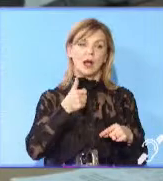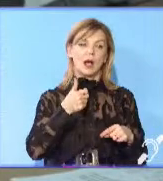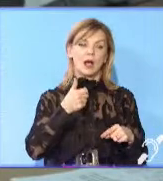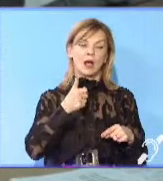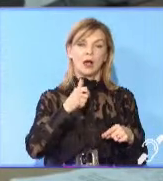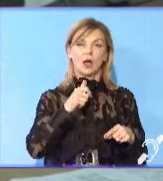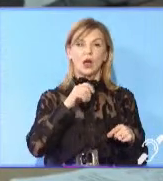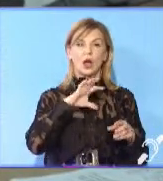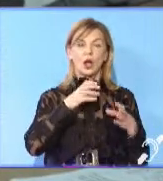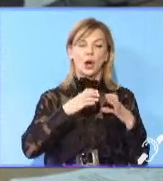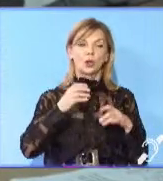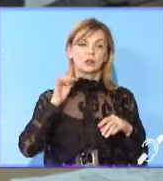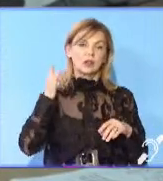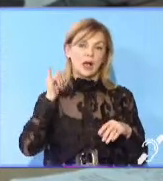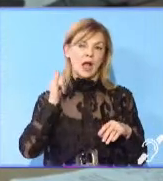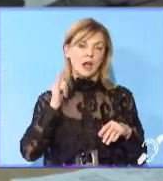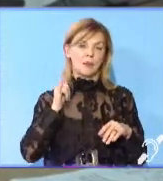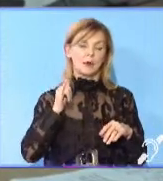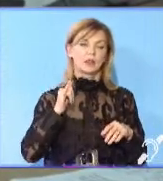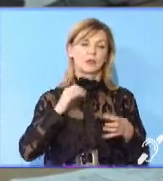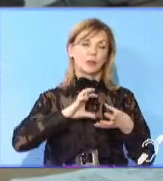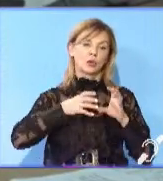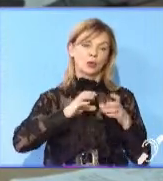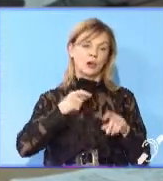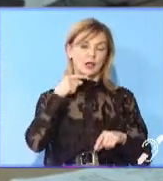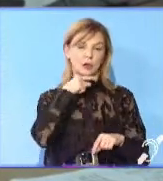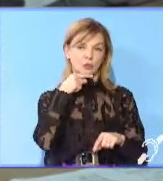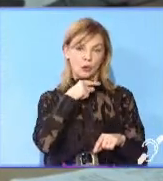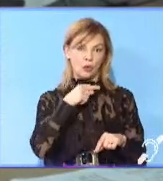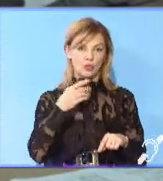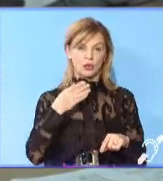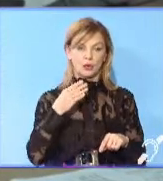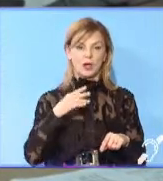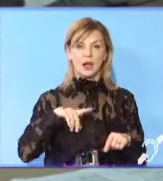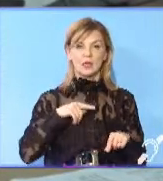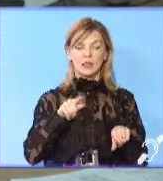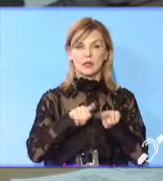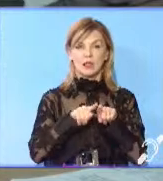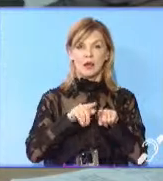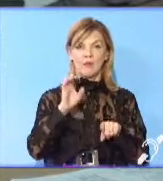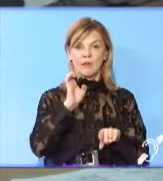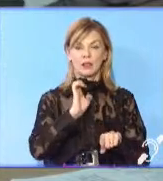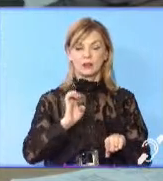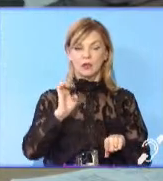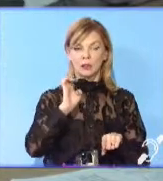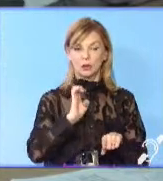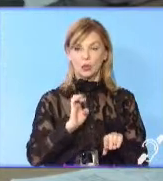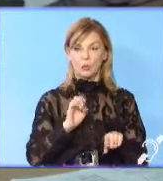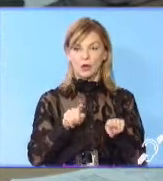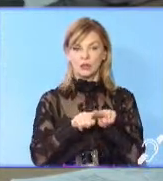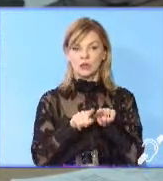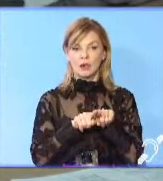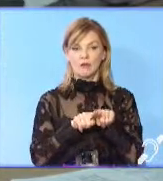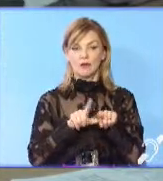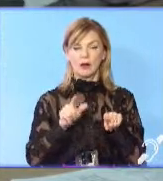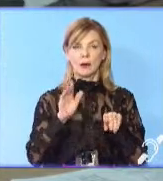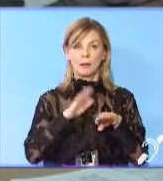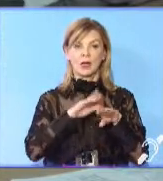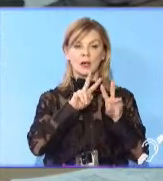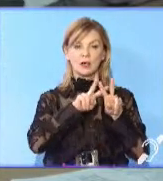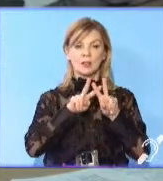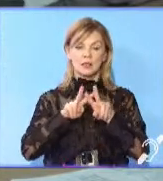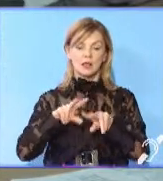galben, portocaliu sau roșu, care este un sistem integrat la nivel european. De asemenea, chiar pe site-ul nostru